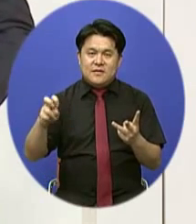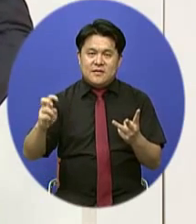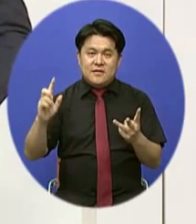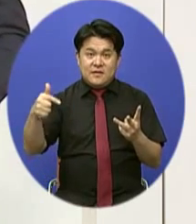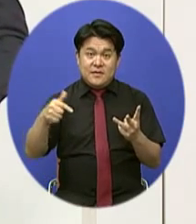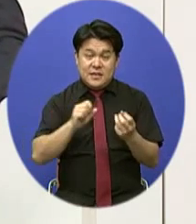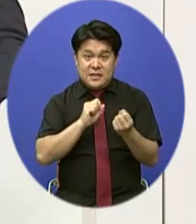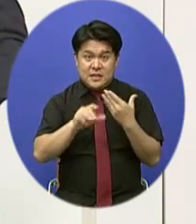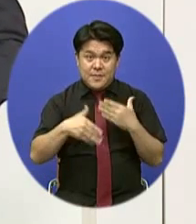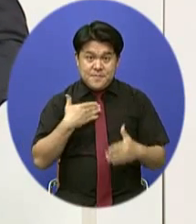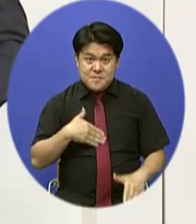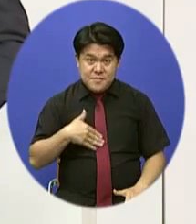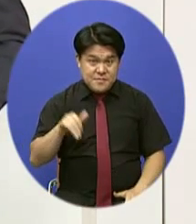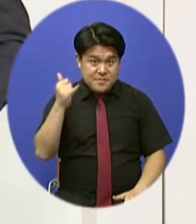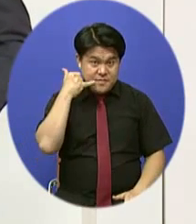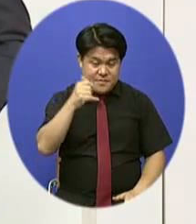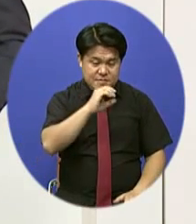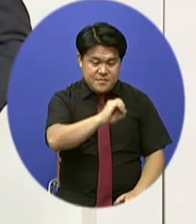분은